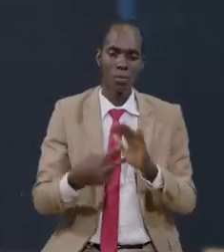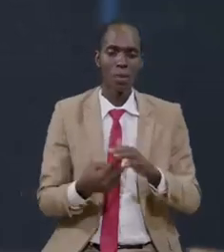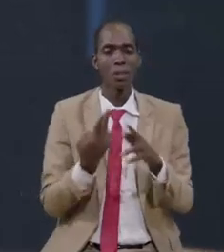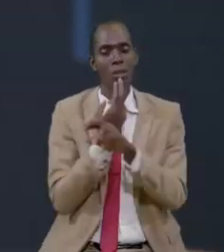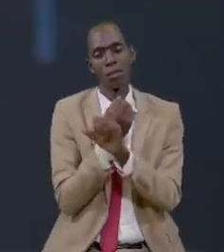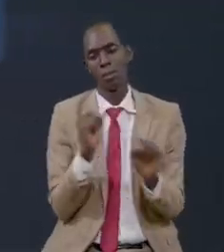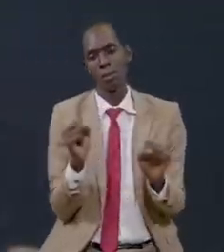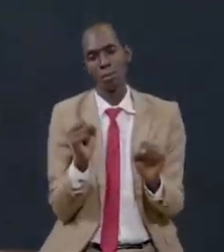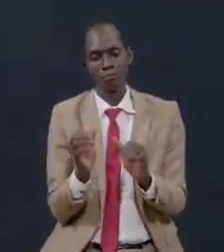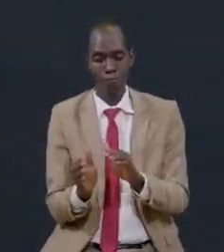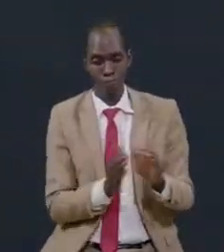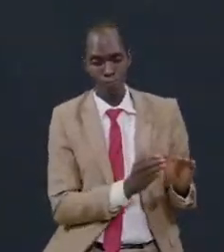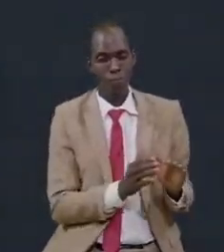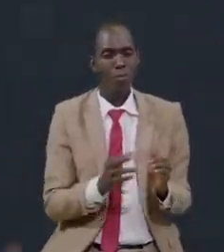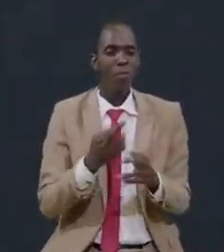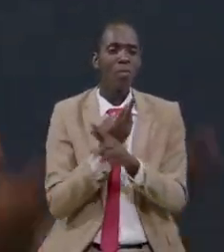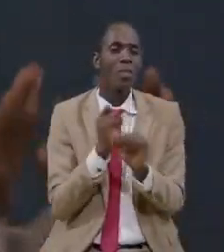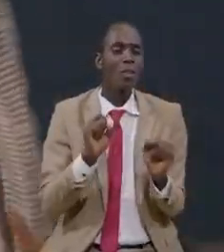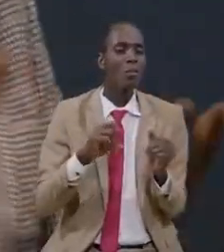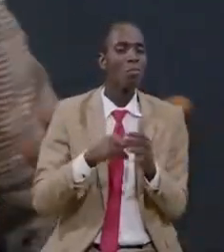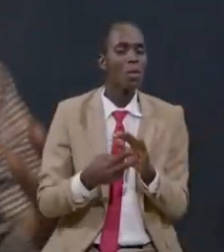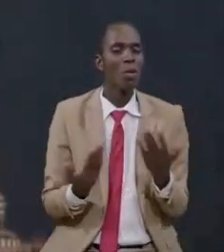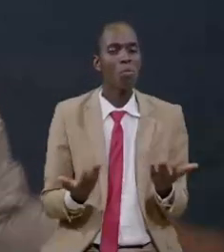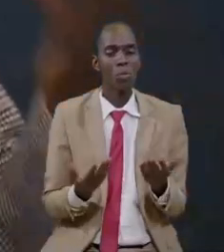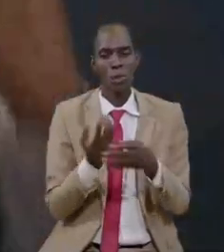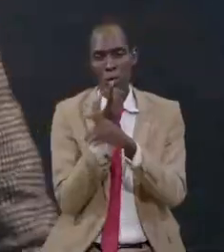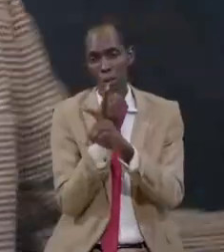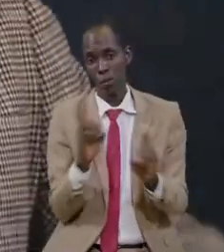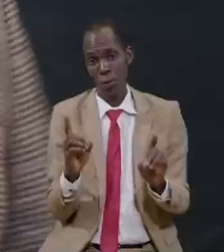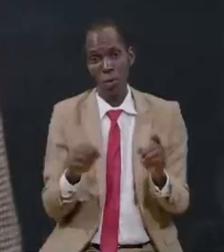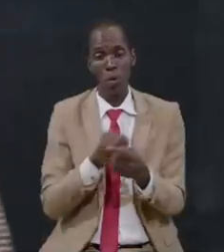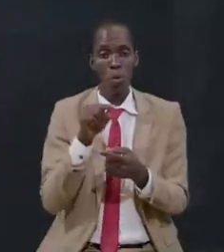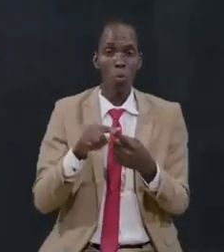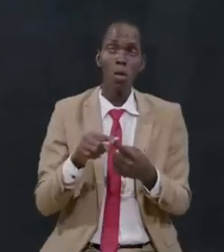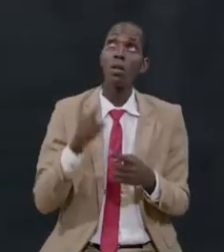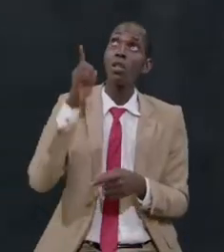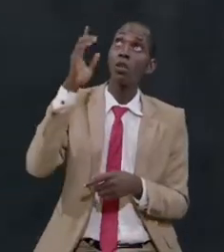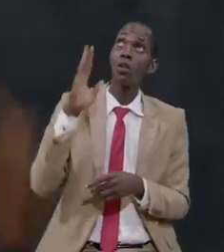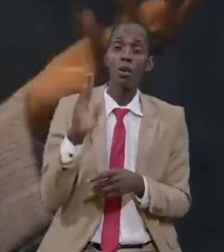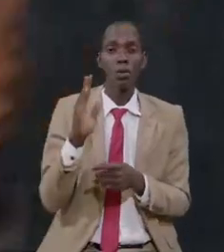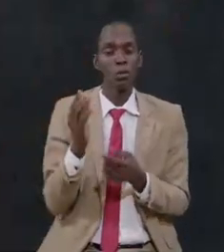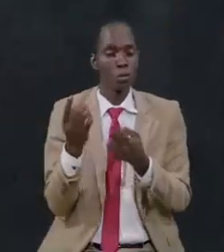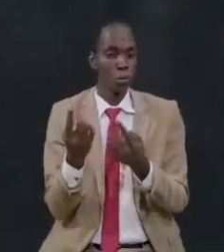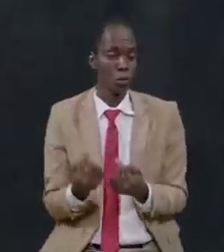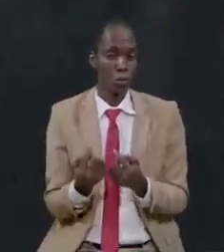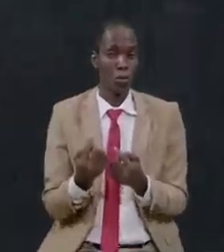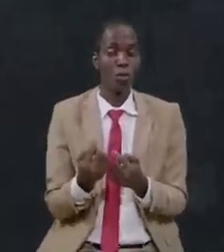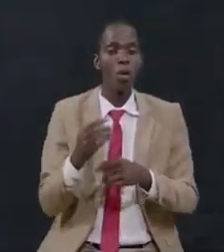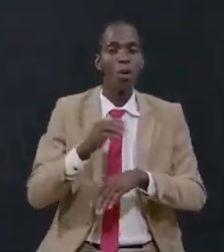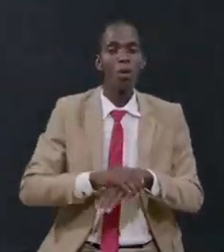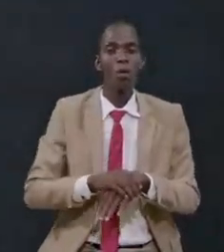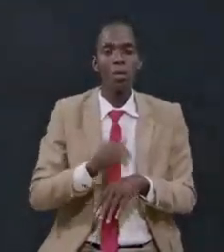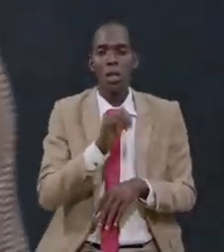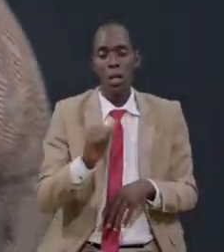rédemption? C'est la délivrance. Quand Dieu vient sur une vie, sur un